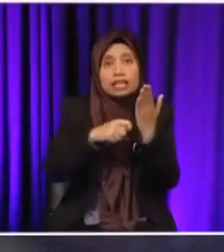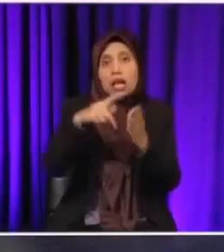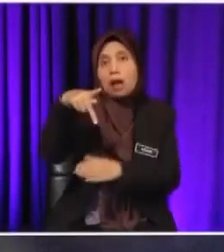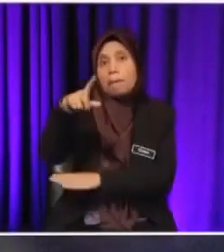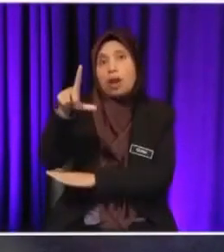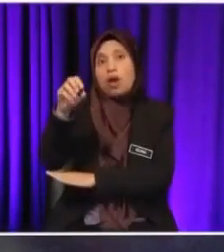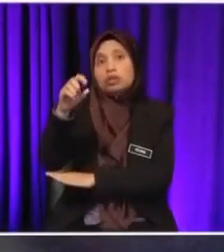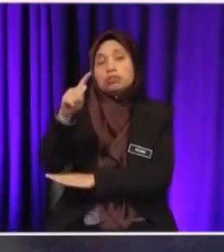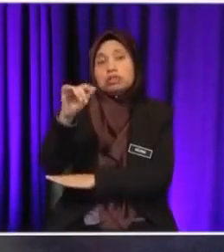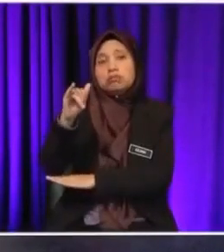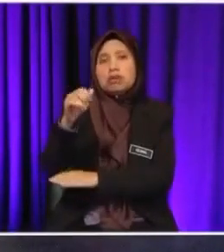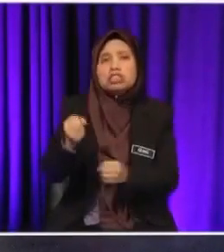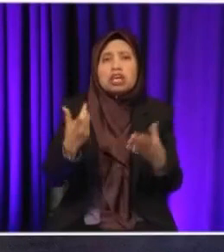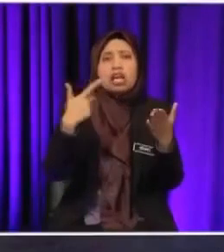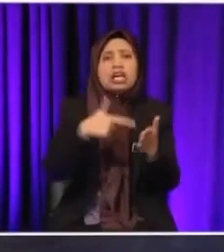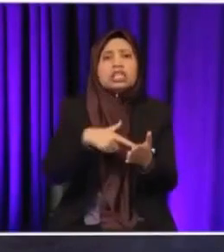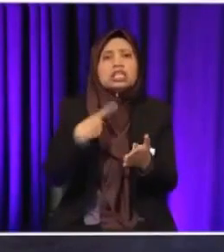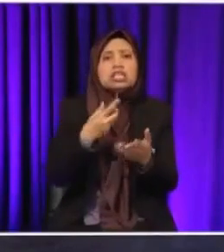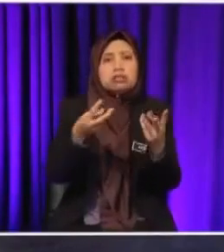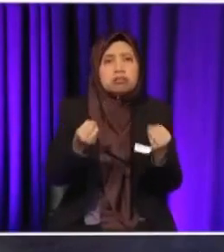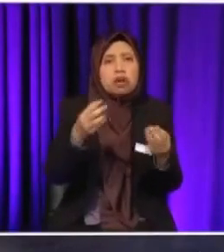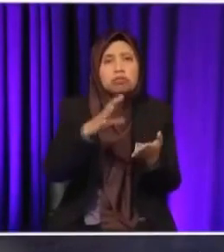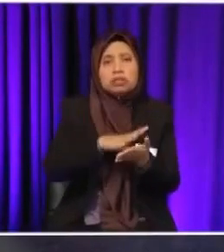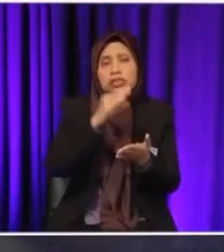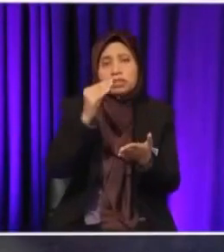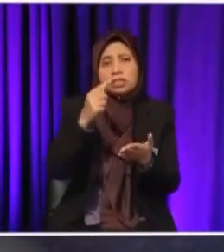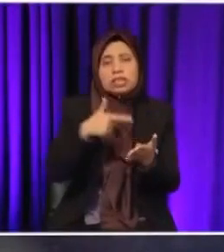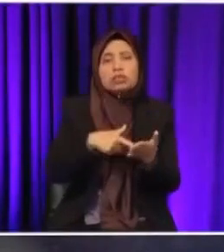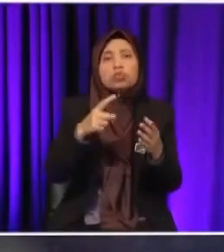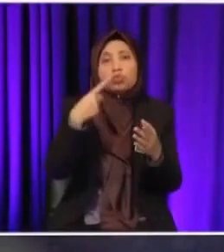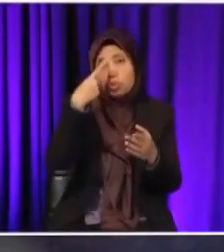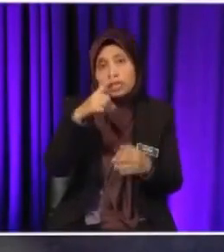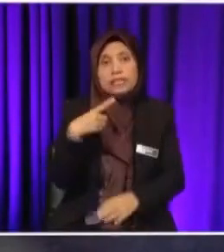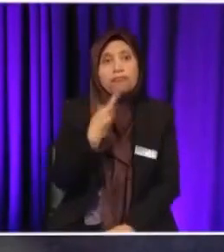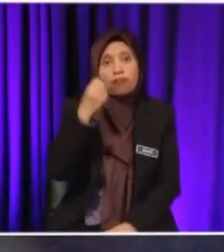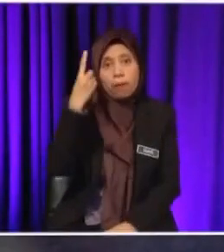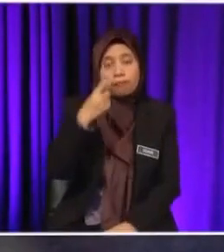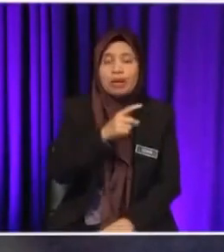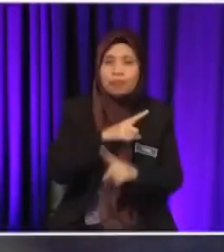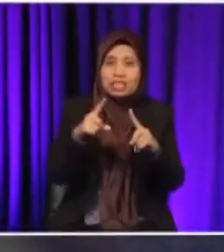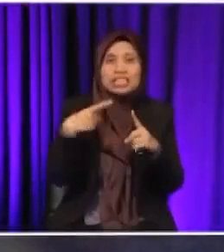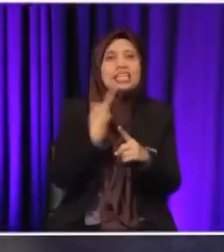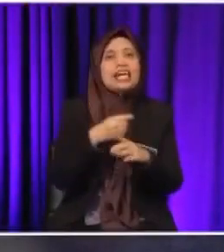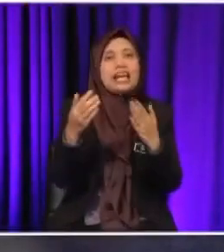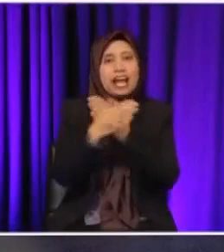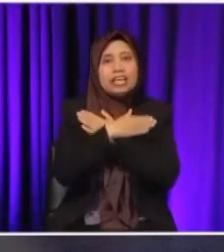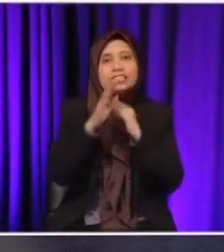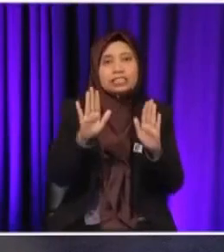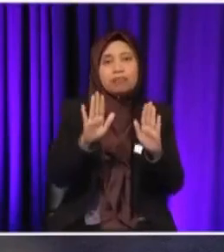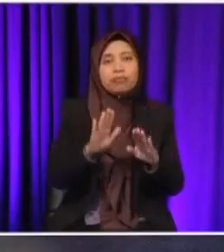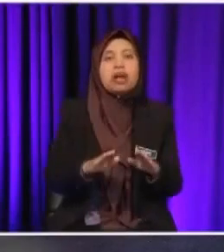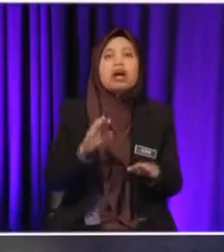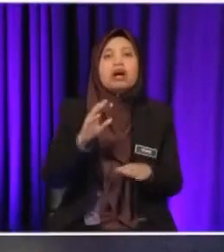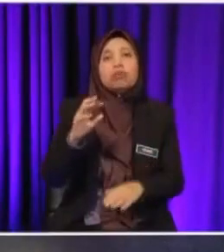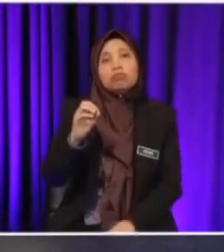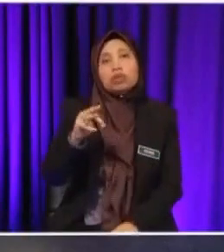lagi sebenarnya yang kita nak bawakan untuk kita fahami cerpen ini. Namun kita nak berehat sekejap ya Cikgu. Okey. Okey,